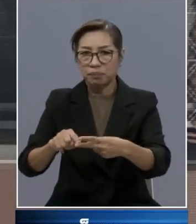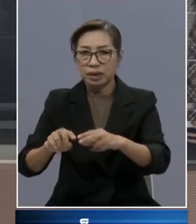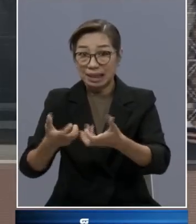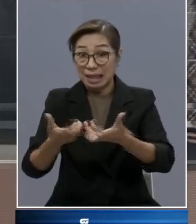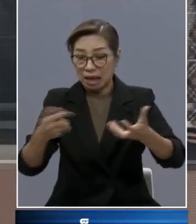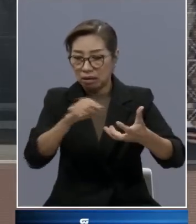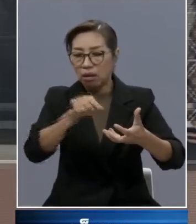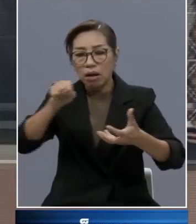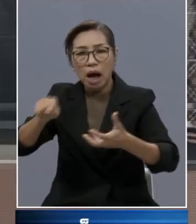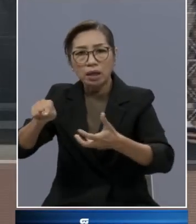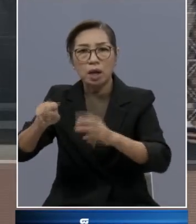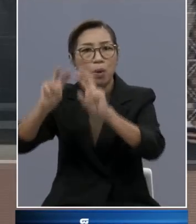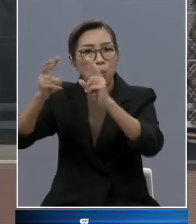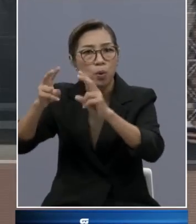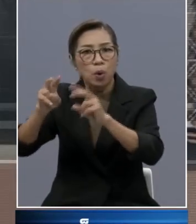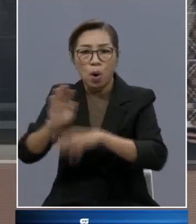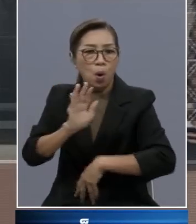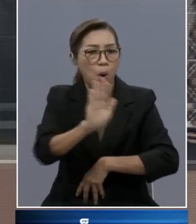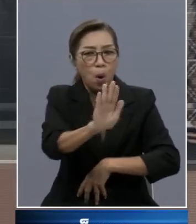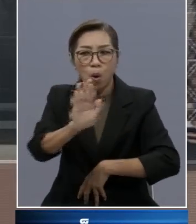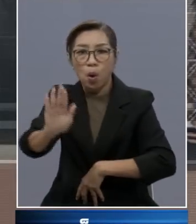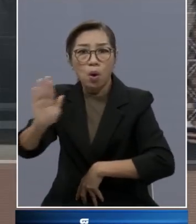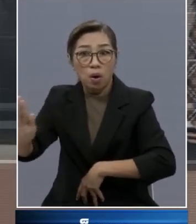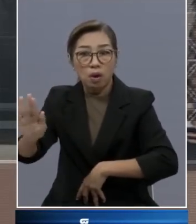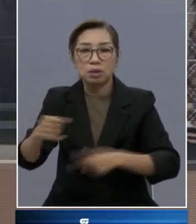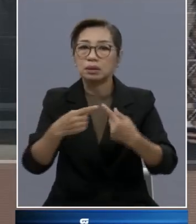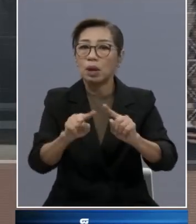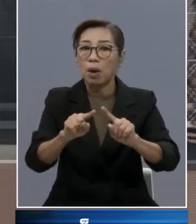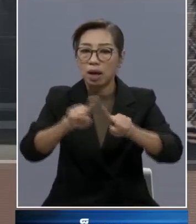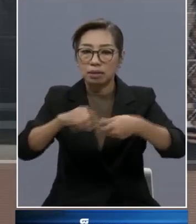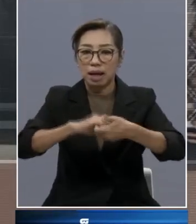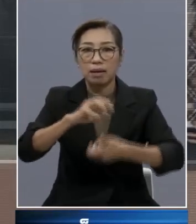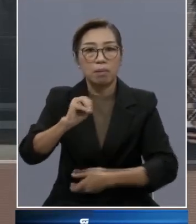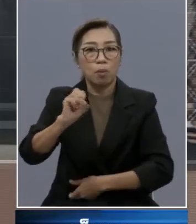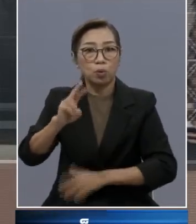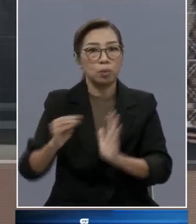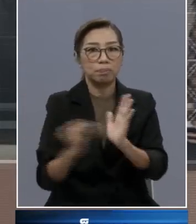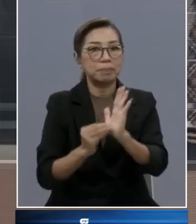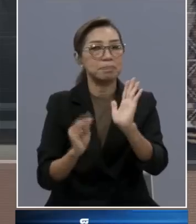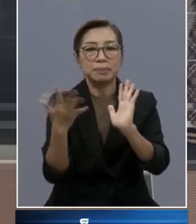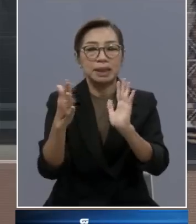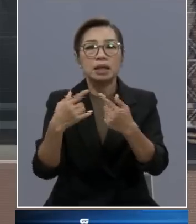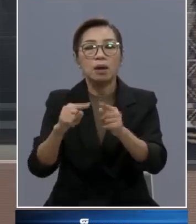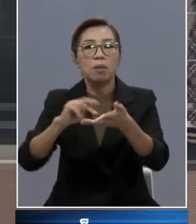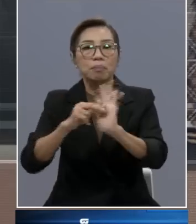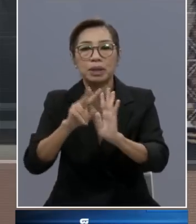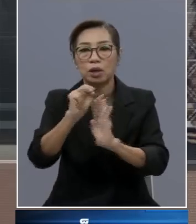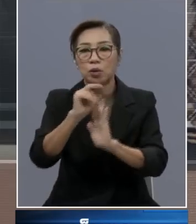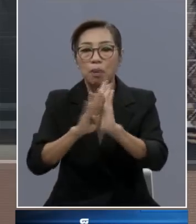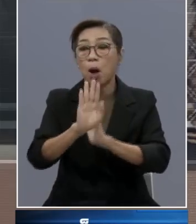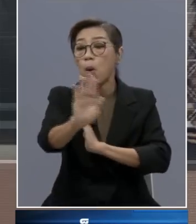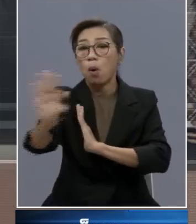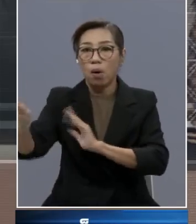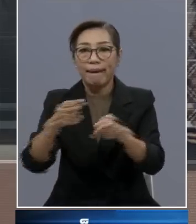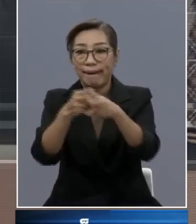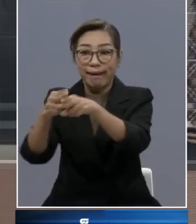ะที่ว่าเนี่ยอันนี้จะเป็นของแต่ละส่วนของพรรคการเมืองไม่ได้ถูกระบุไว้ใน MOU นะครับเป็นวาระนโยบายที่แต่ละพรรคขับเคลื่อนเองเพิ่มเ